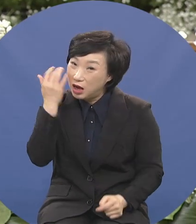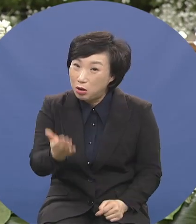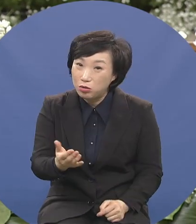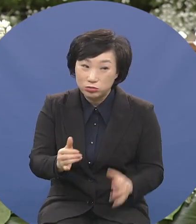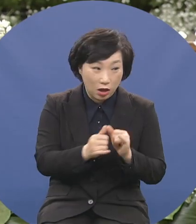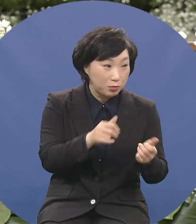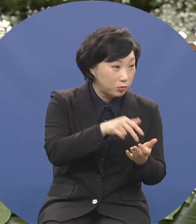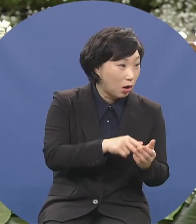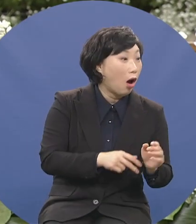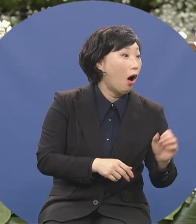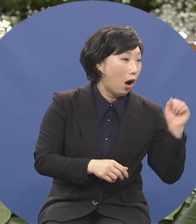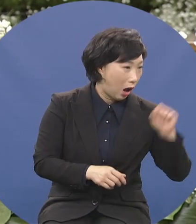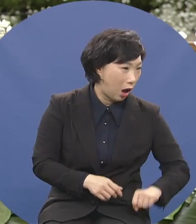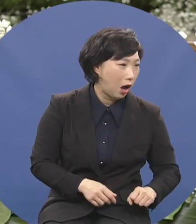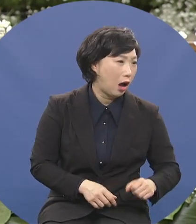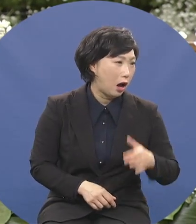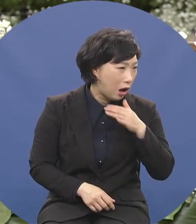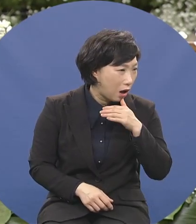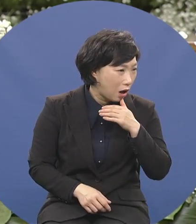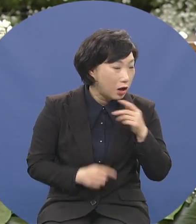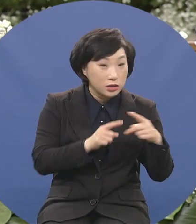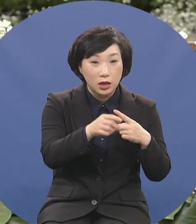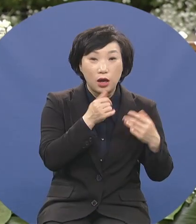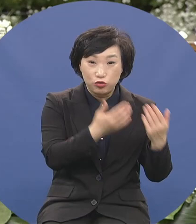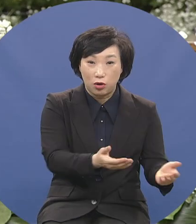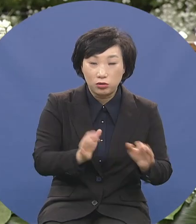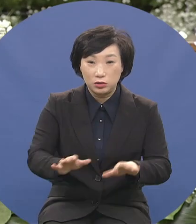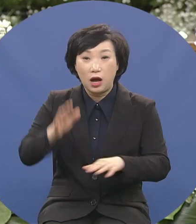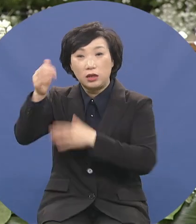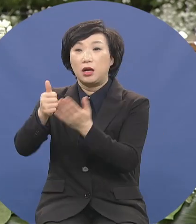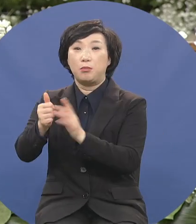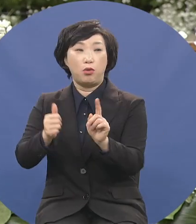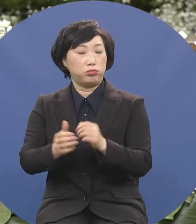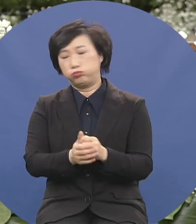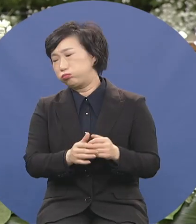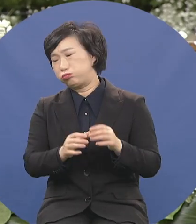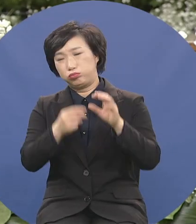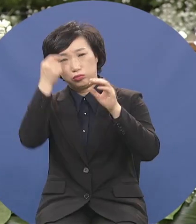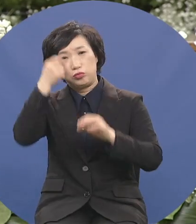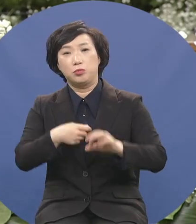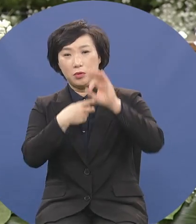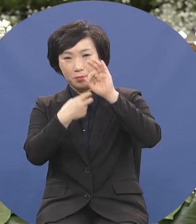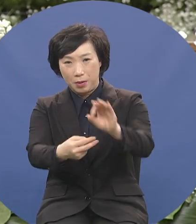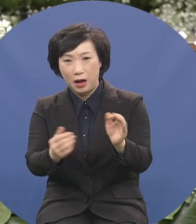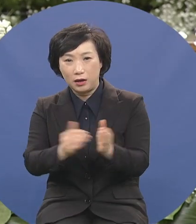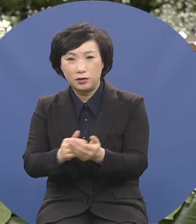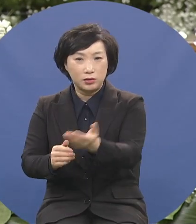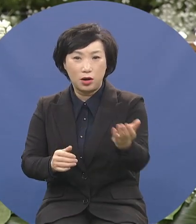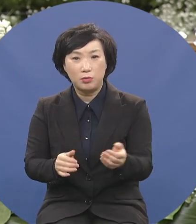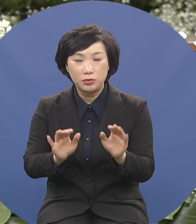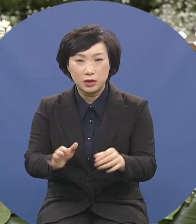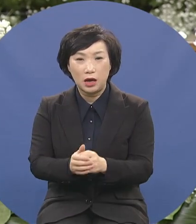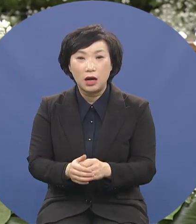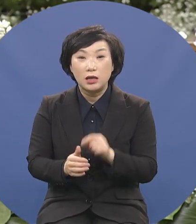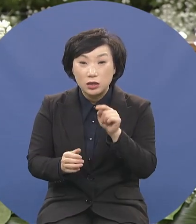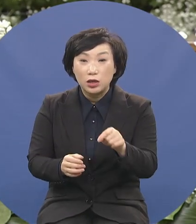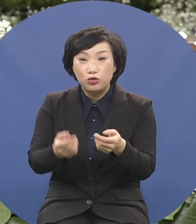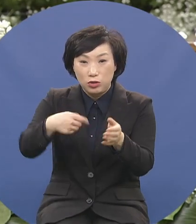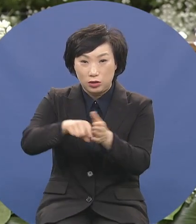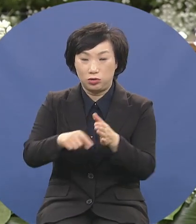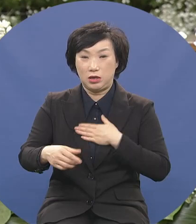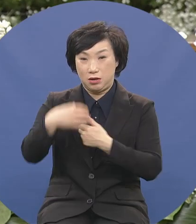그렇냐? 아 그렇구나 이해하지만 하나님은 절대 변명하지 않는다. 그것을 위해서 내게 주신 사명이기